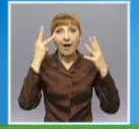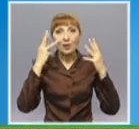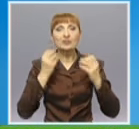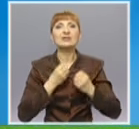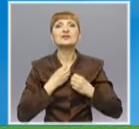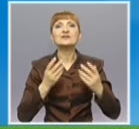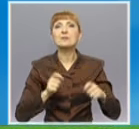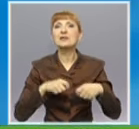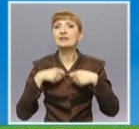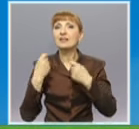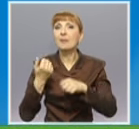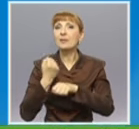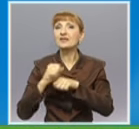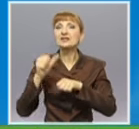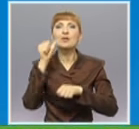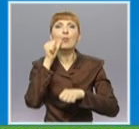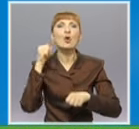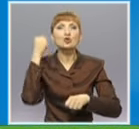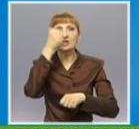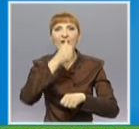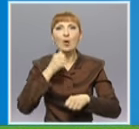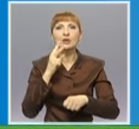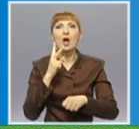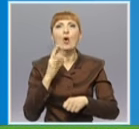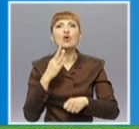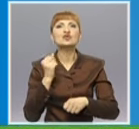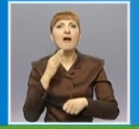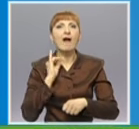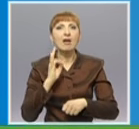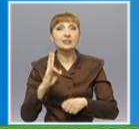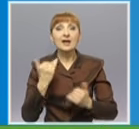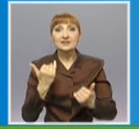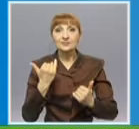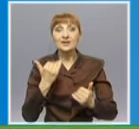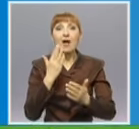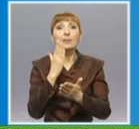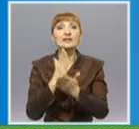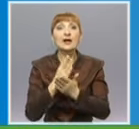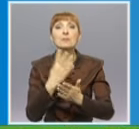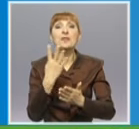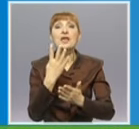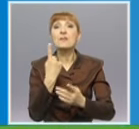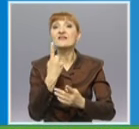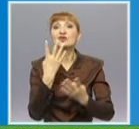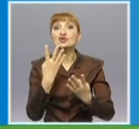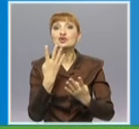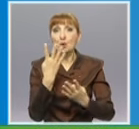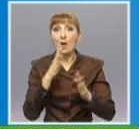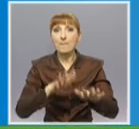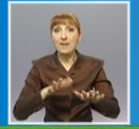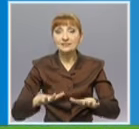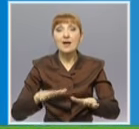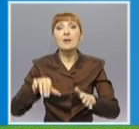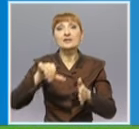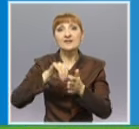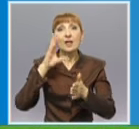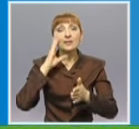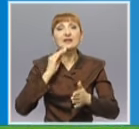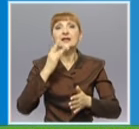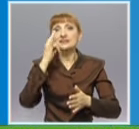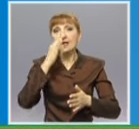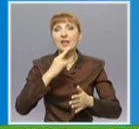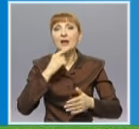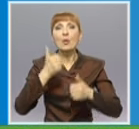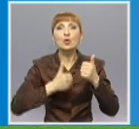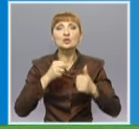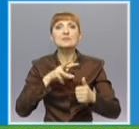торжественно передала победительница прошлого года Айгерим Кожахан. Теперь обладательница первых четырех мест представит Алматы на национальном